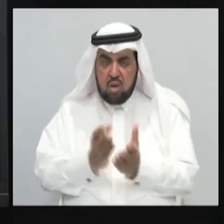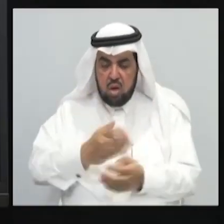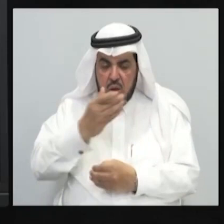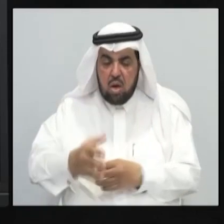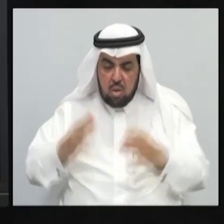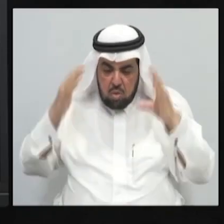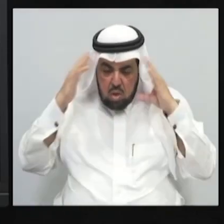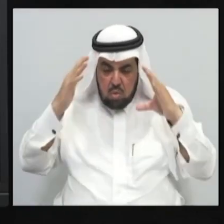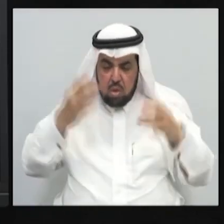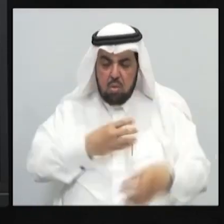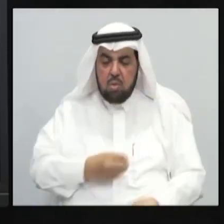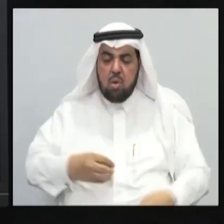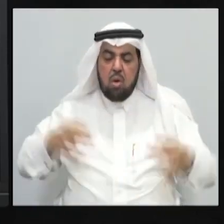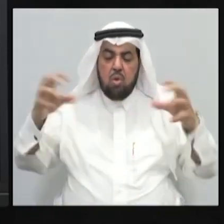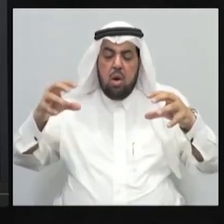القادم والسلام عليكم ورحمه الله وبركاته